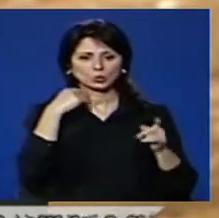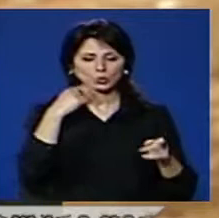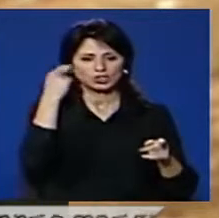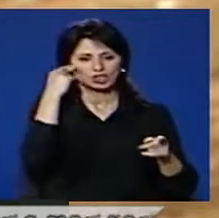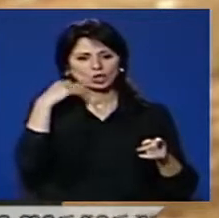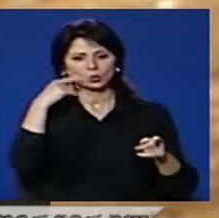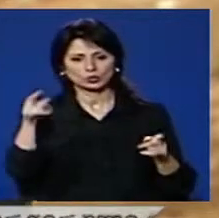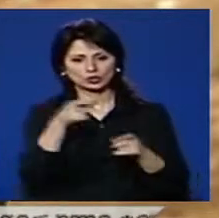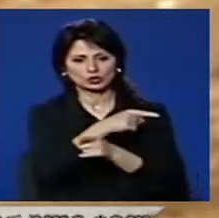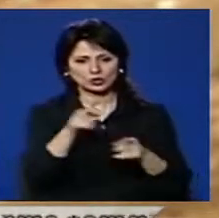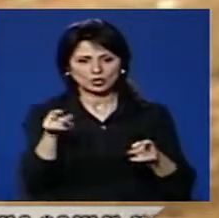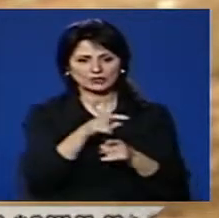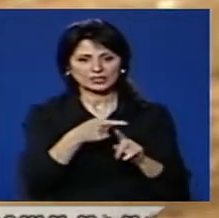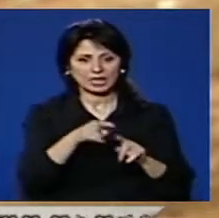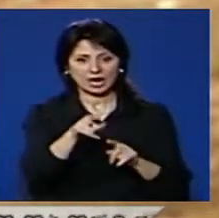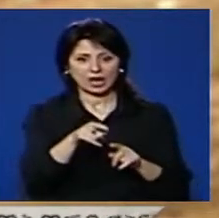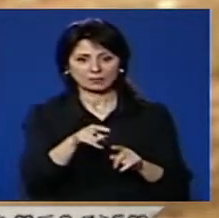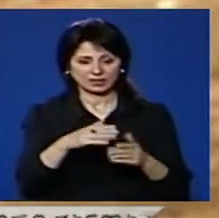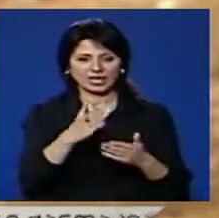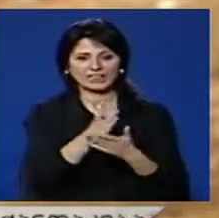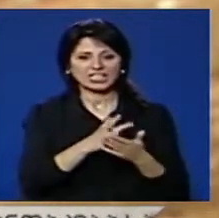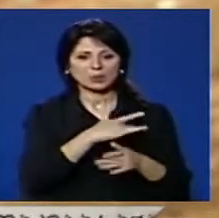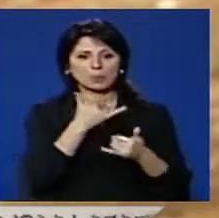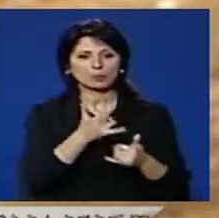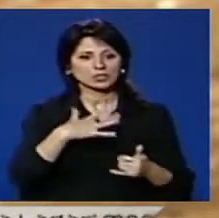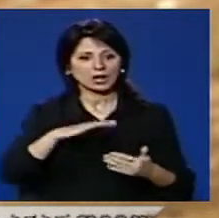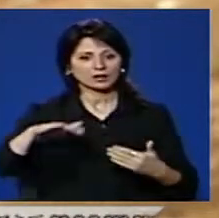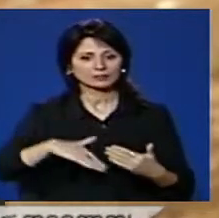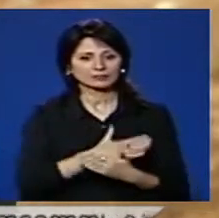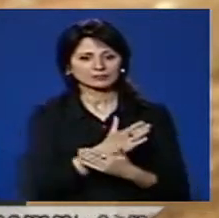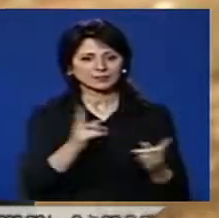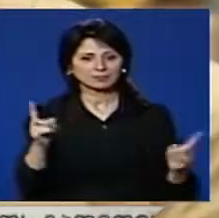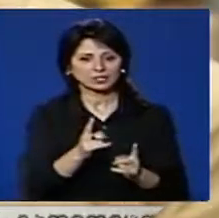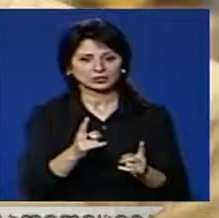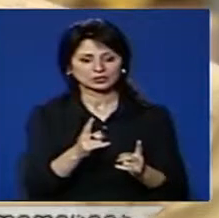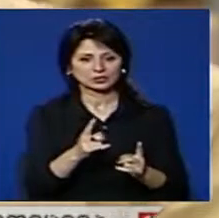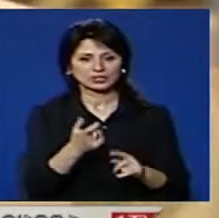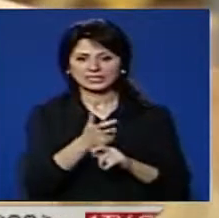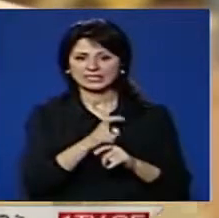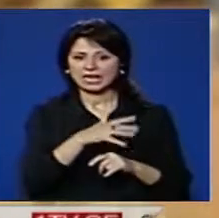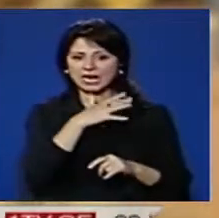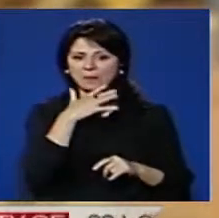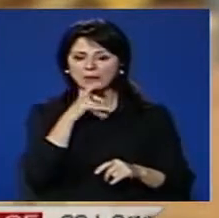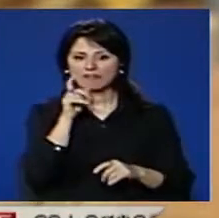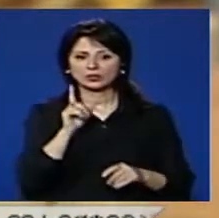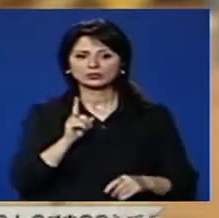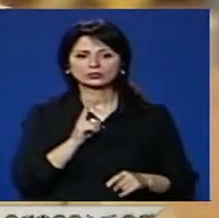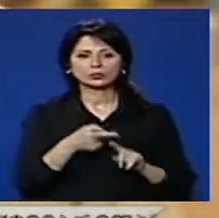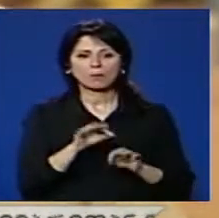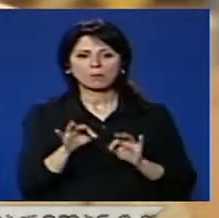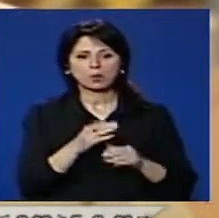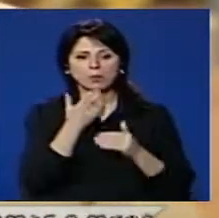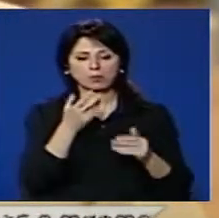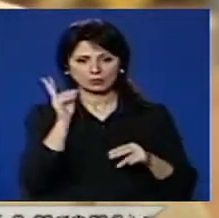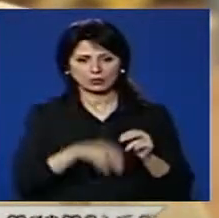და თურქეთს შორის, ამის ნაწილობრივი მომსახურება უკვე შესაძლებელია ამ სარკინიგზო ხაზით. ძალიან ბევრი კლიენტი ელოდება ამ პროექტის